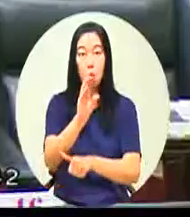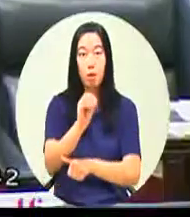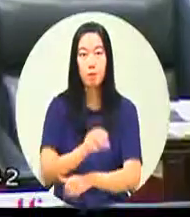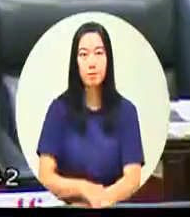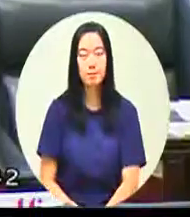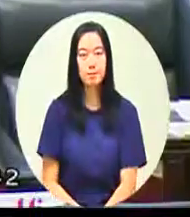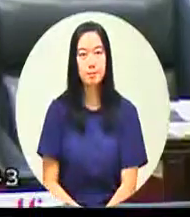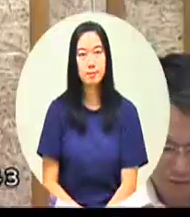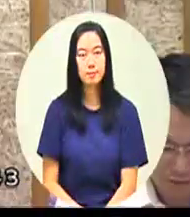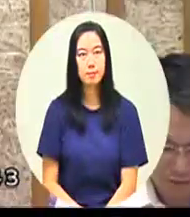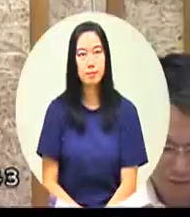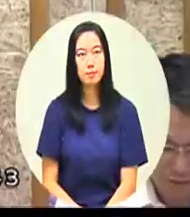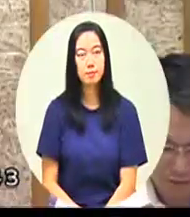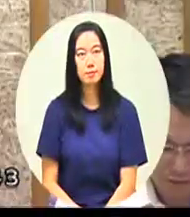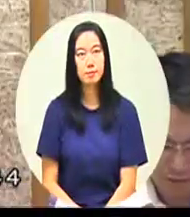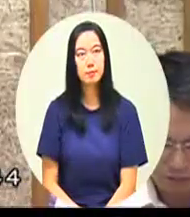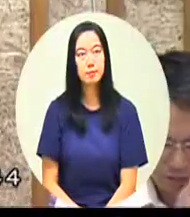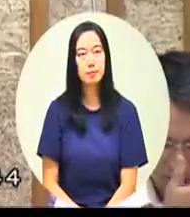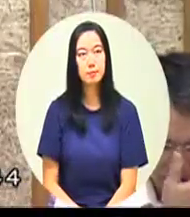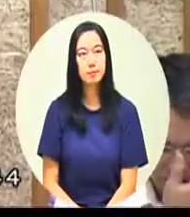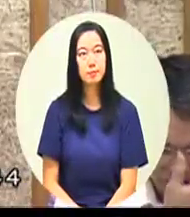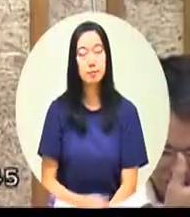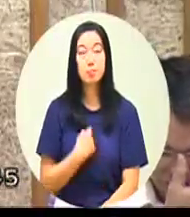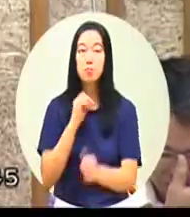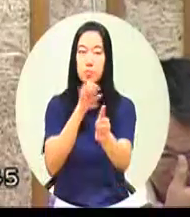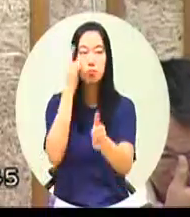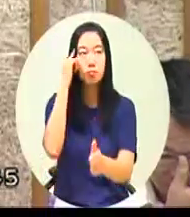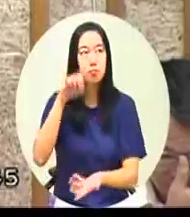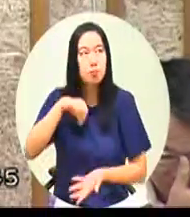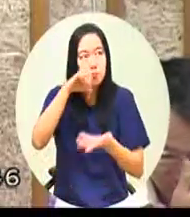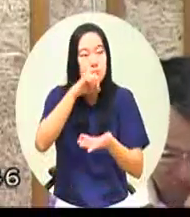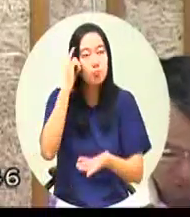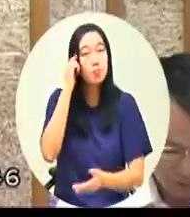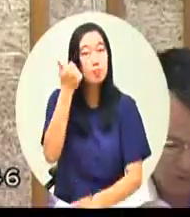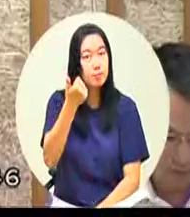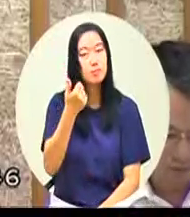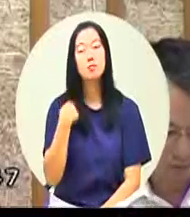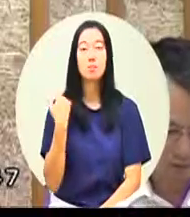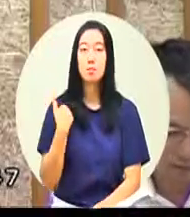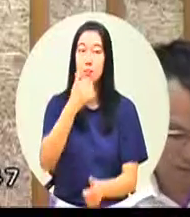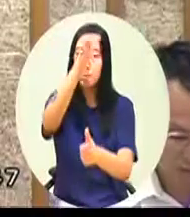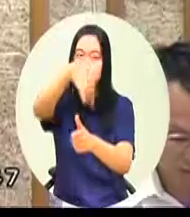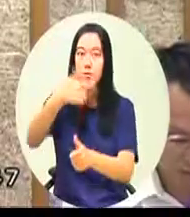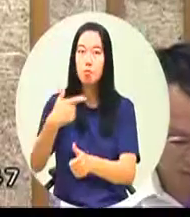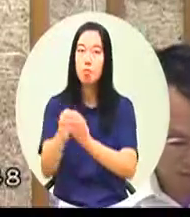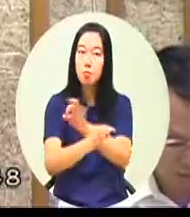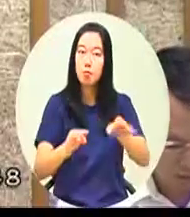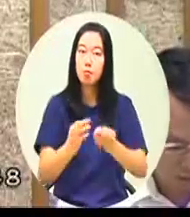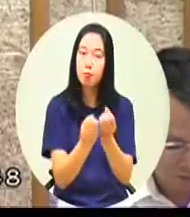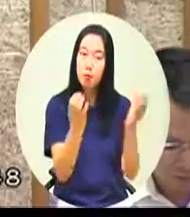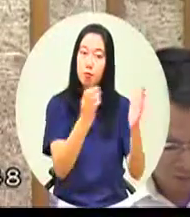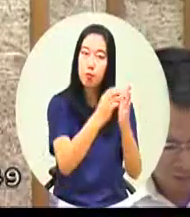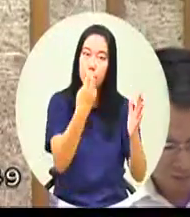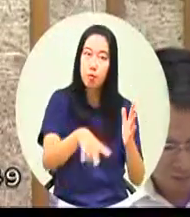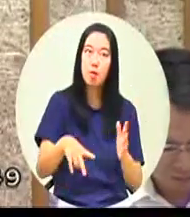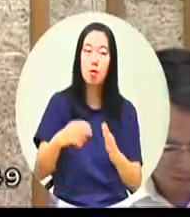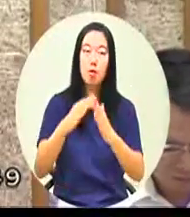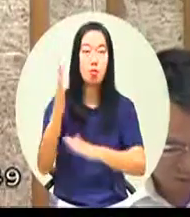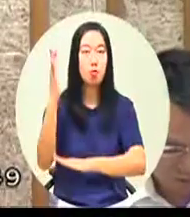好，感谢洪议员的建议啦吼，我想这个建议嘛是正好，阮会来找迄、那个阮的经发局，啊，包含阮市府这